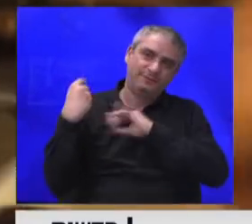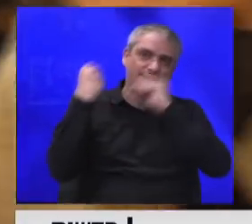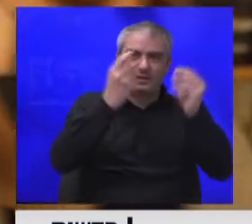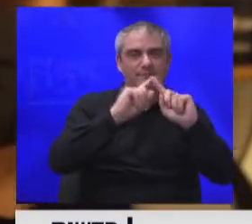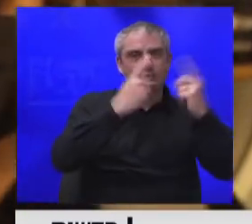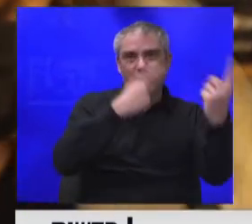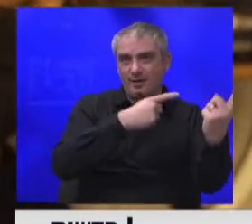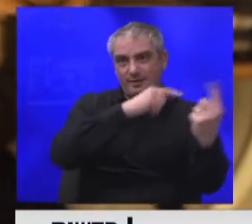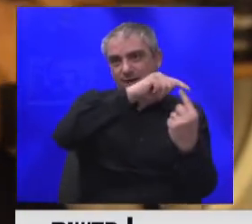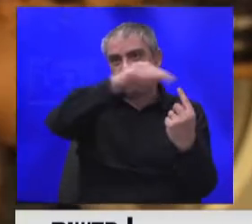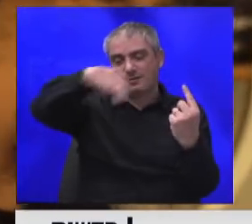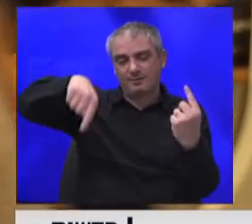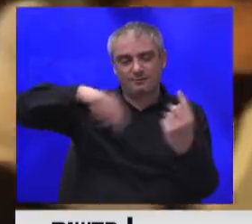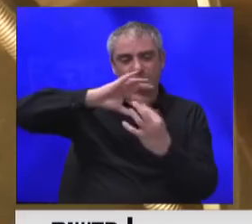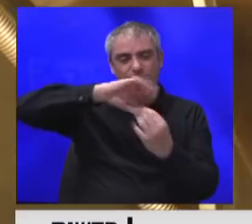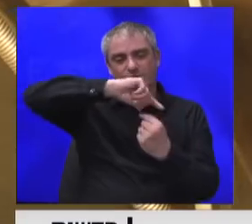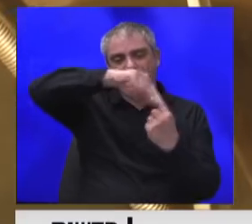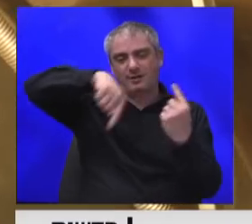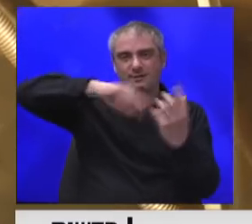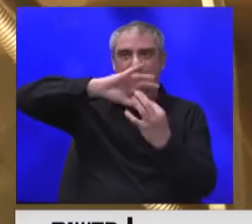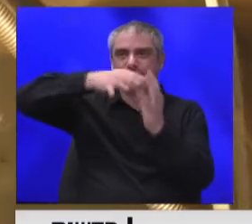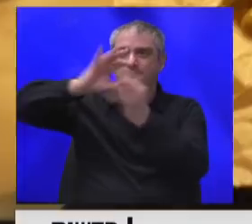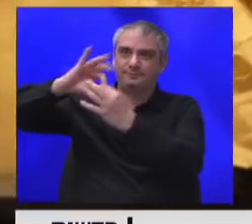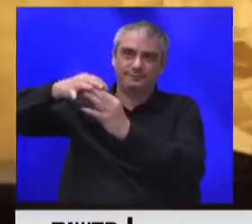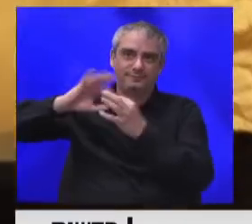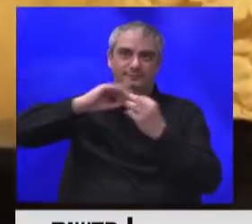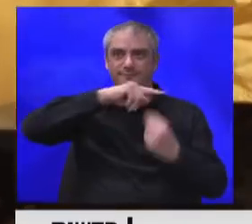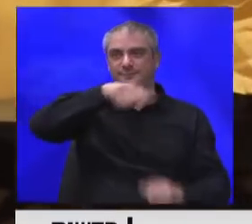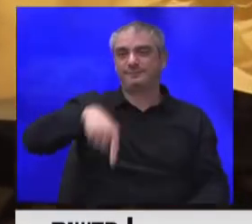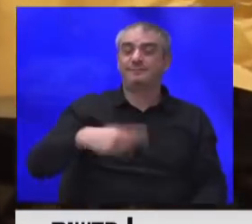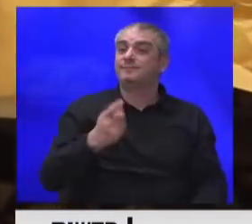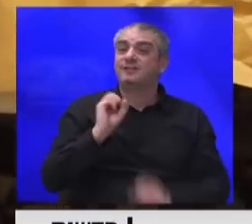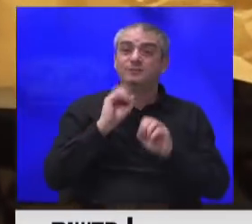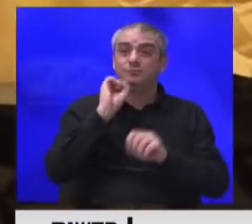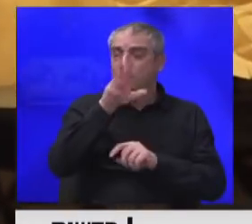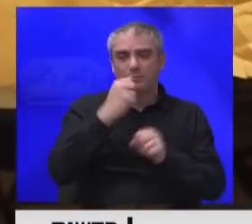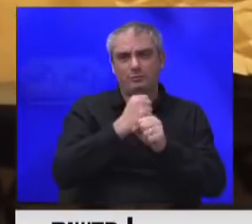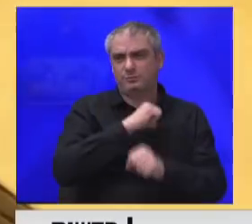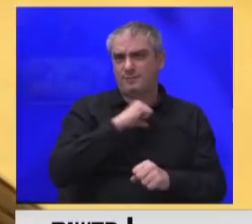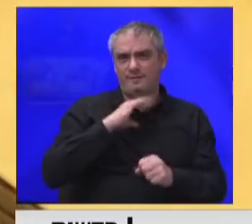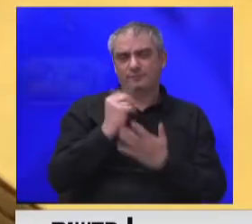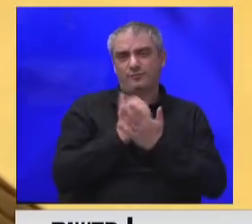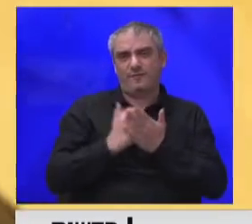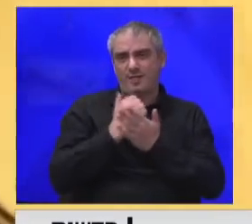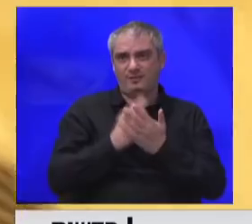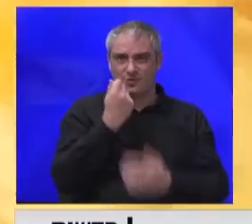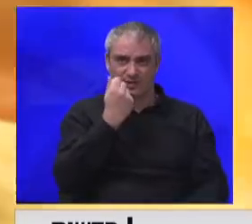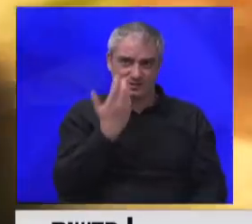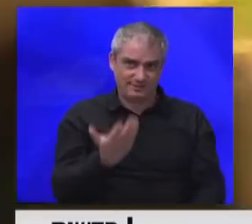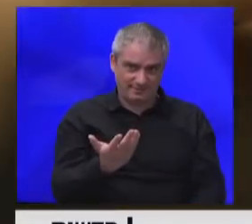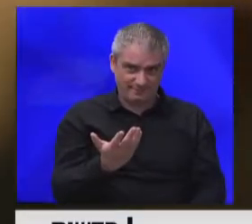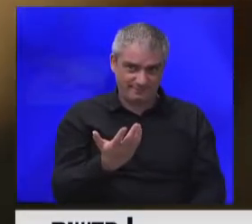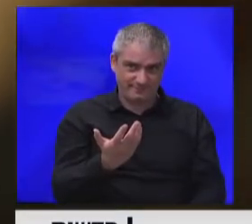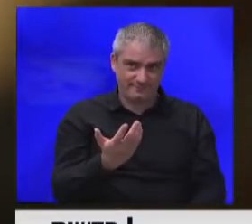לעוד מישהו, וזה ככה שרשרת שעוברת. את המשלוחים הם עושים בעצמם לחסוך